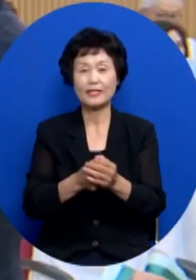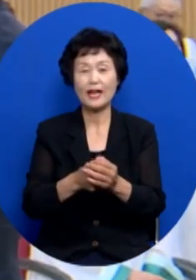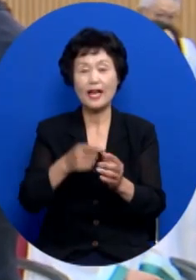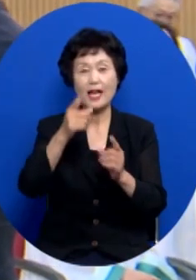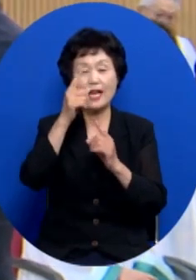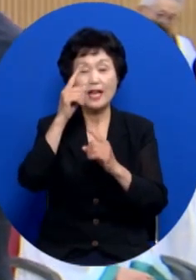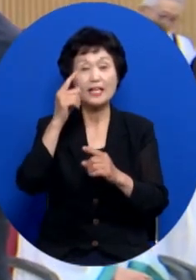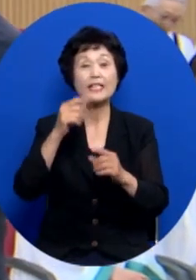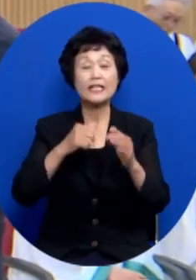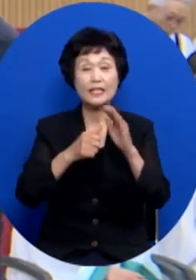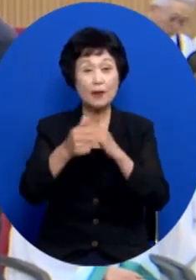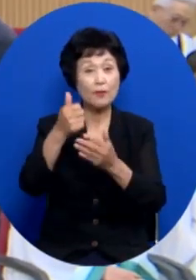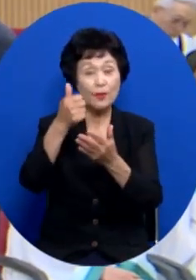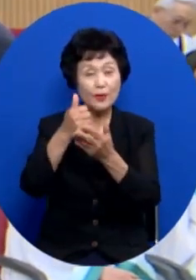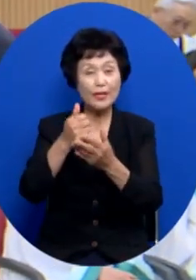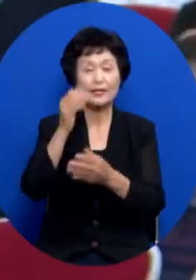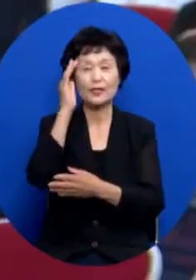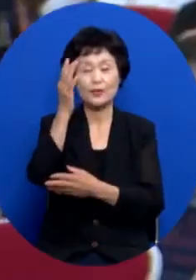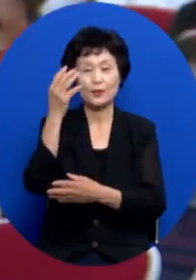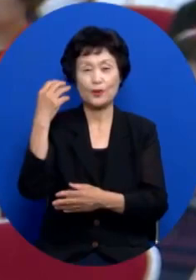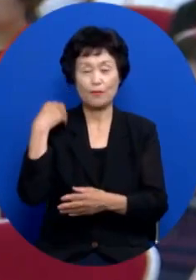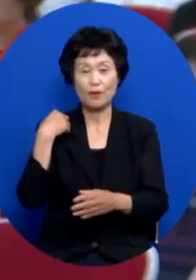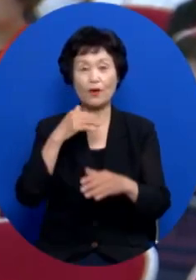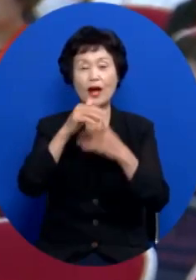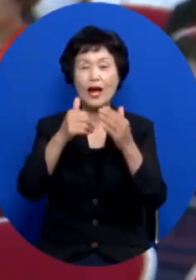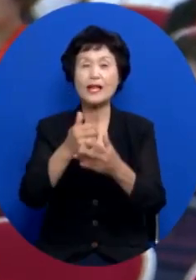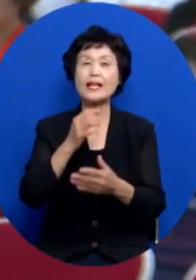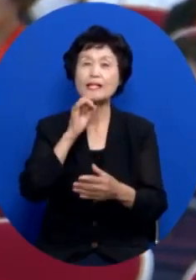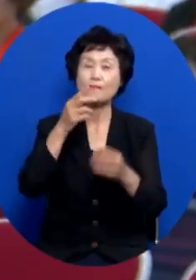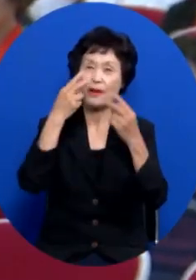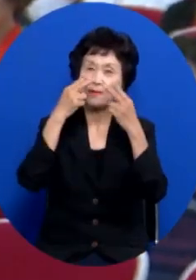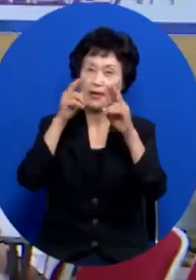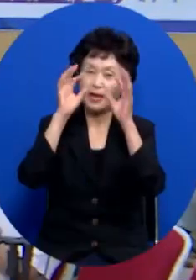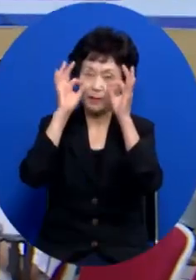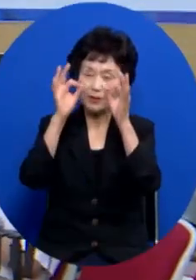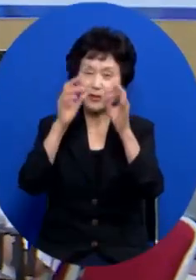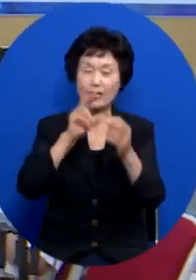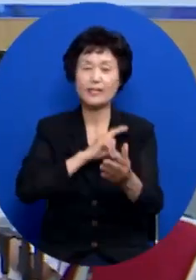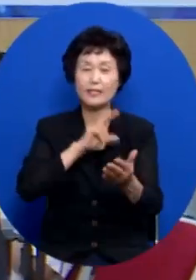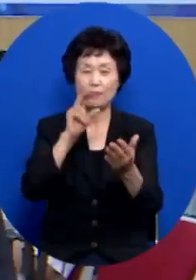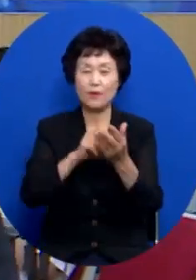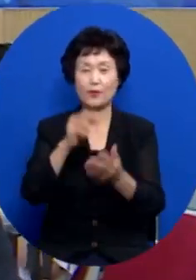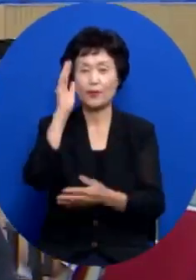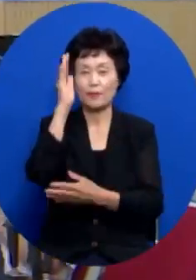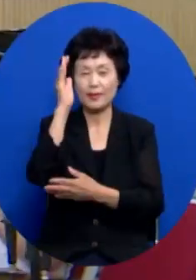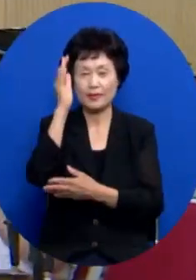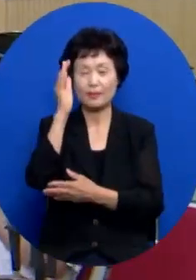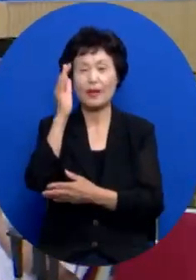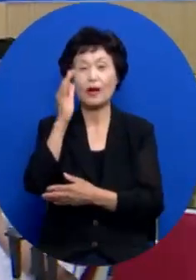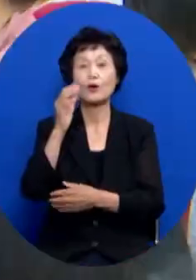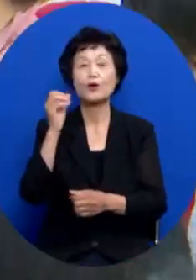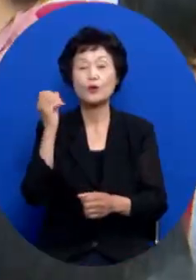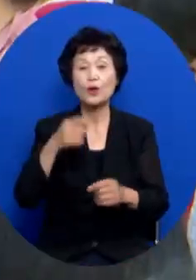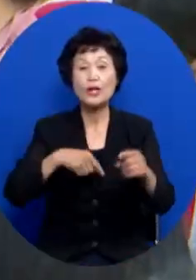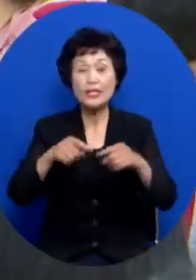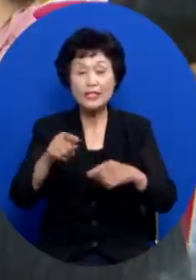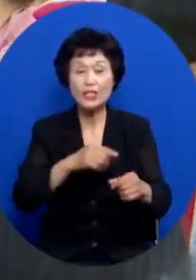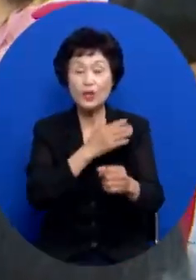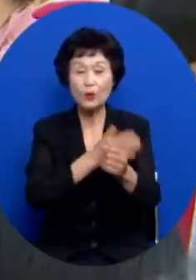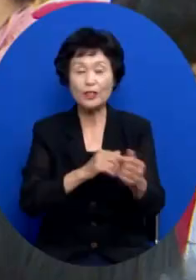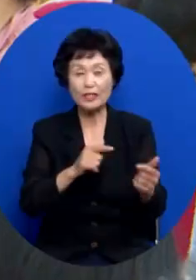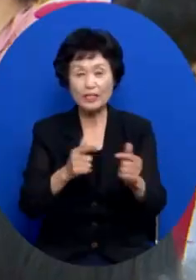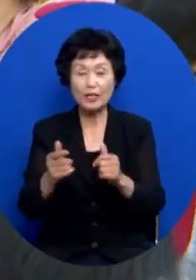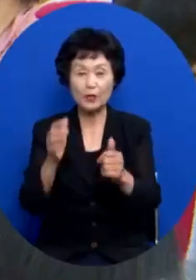이영훈 대표회장이 설교자로 나서 하나님만 바라라는 제목으로 말씀을 전했으며 서약가 7위권 부여를 통해